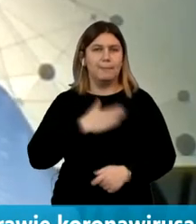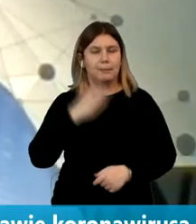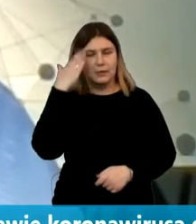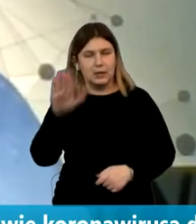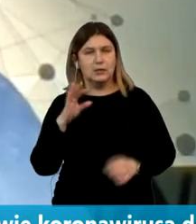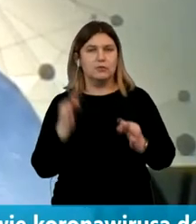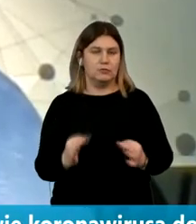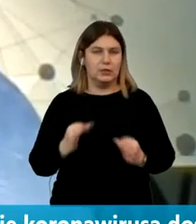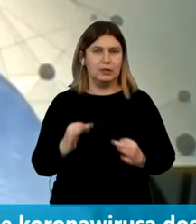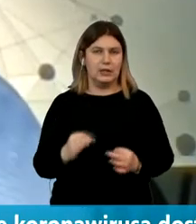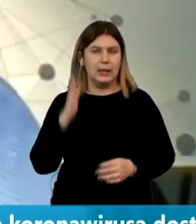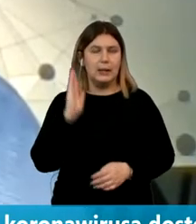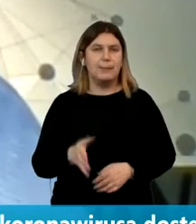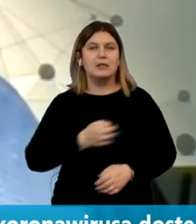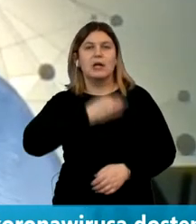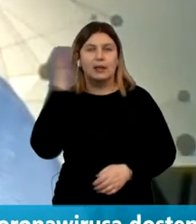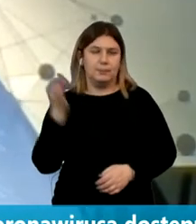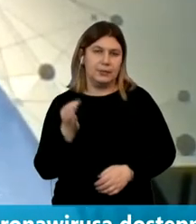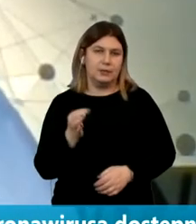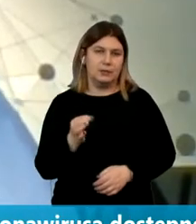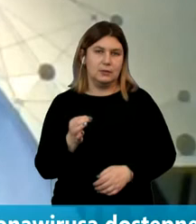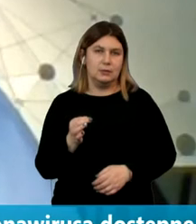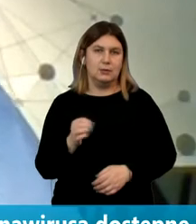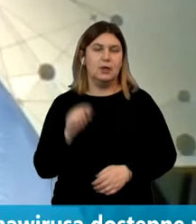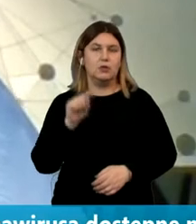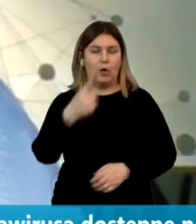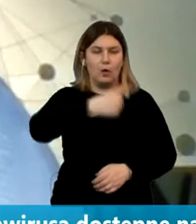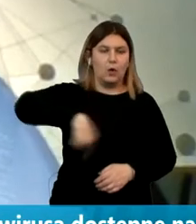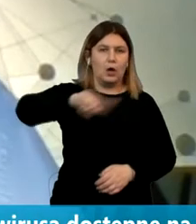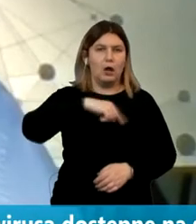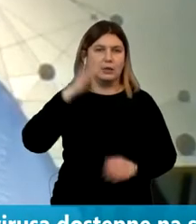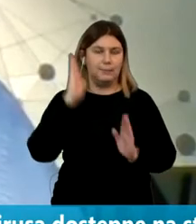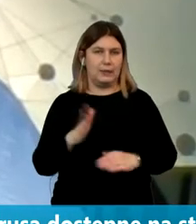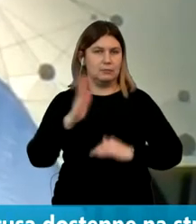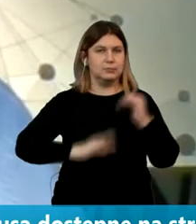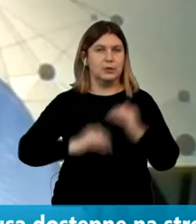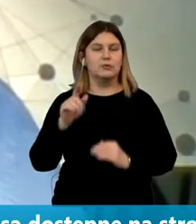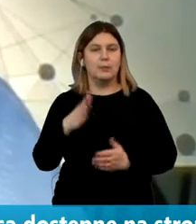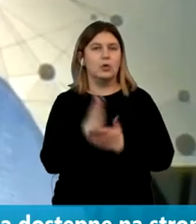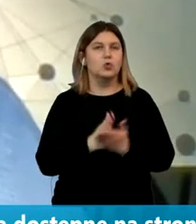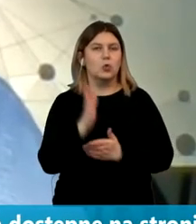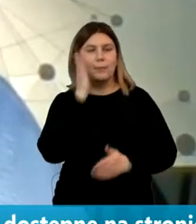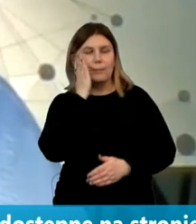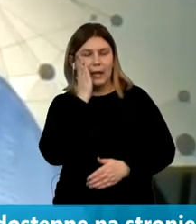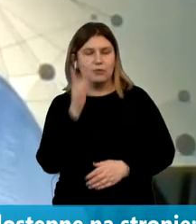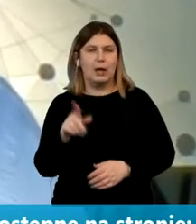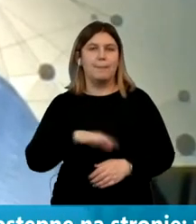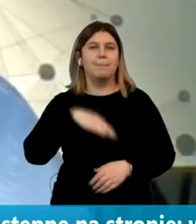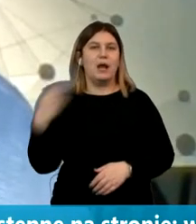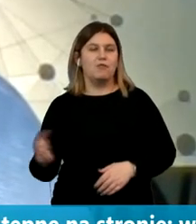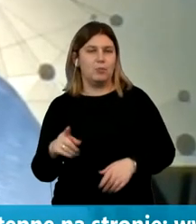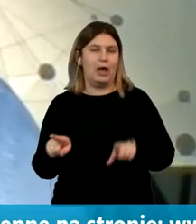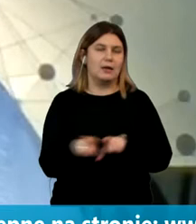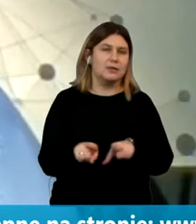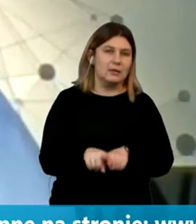teraz będzie tylko lepiej i że to rondo będzie nabierało kształtu, tak aby służyć mieszkańcom i Prawobrzeża, i tym, którzy